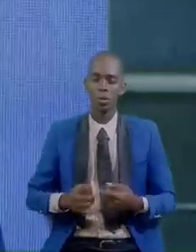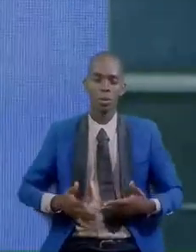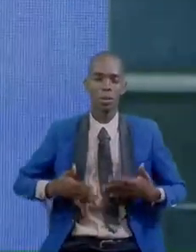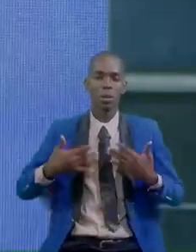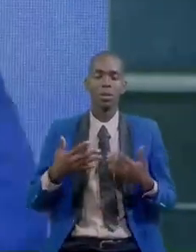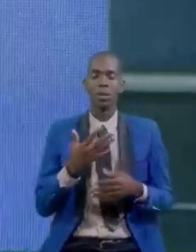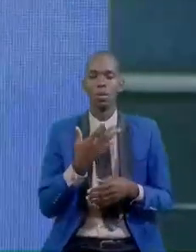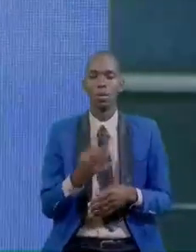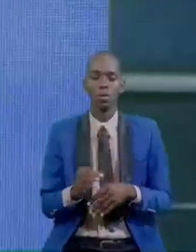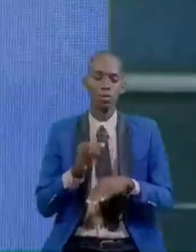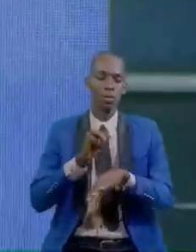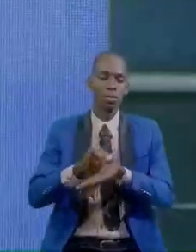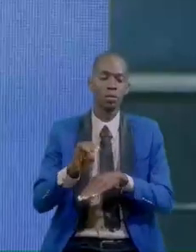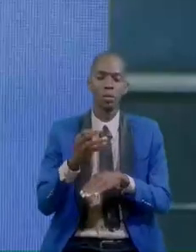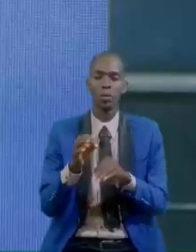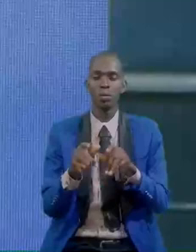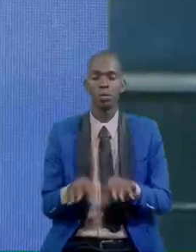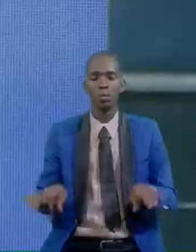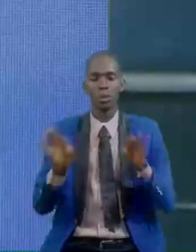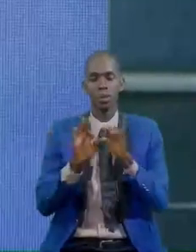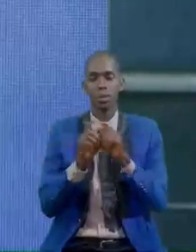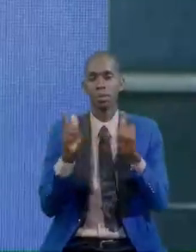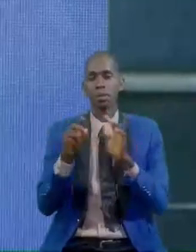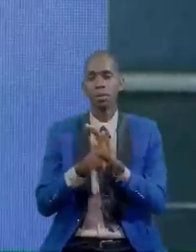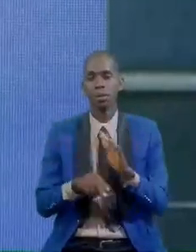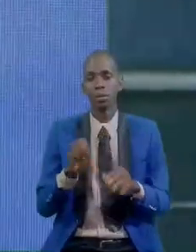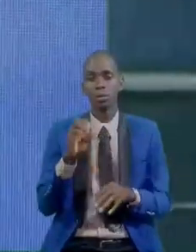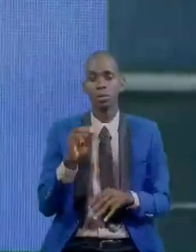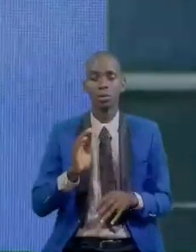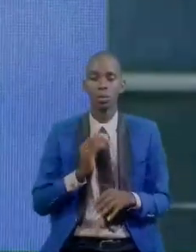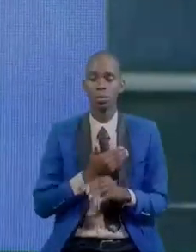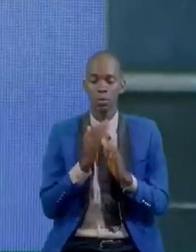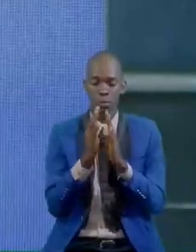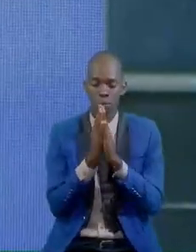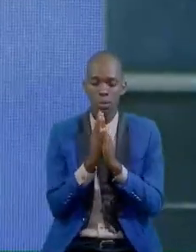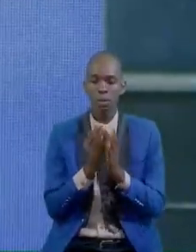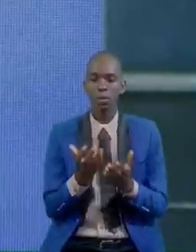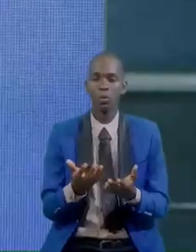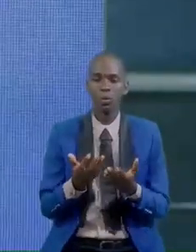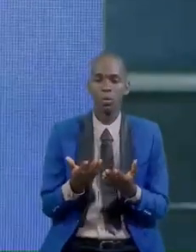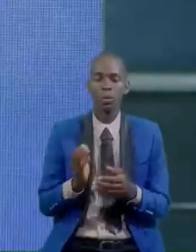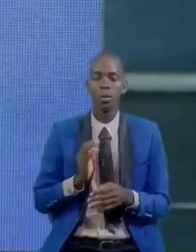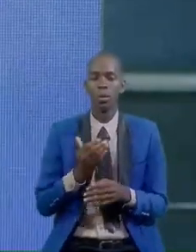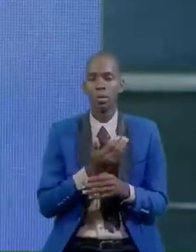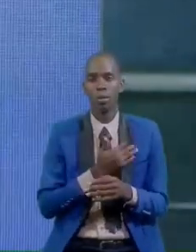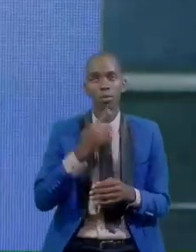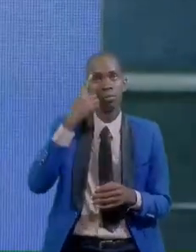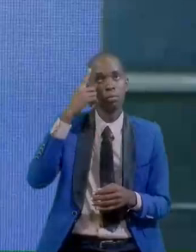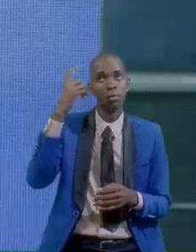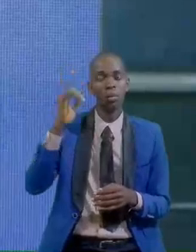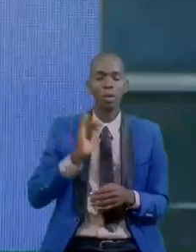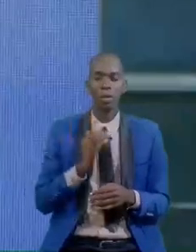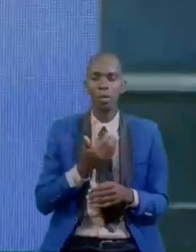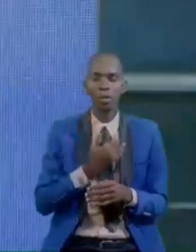ministère d'importance. Notre prière, notre désir, notre aspiration,